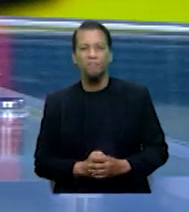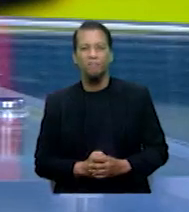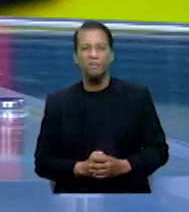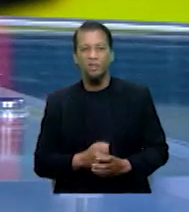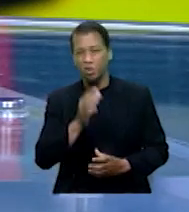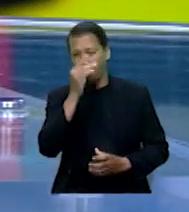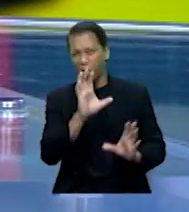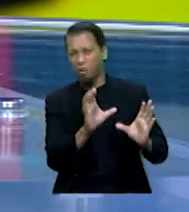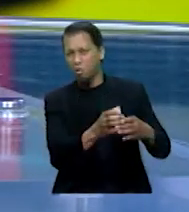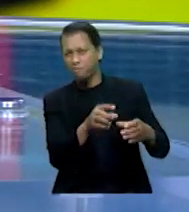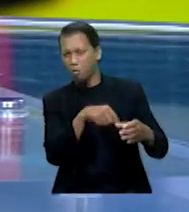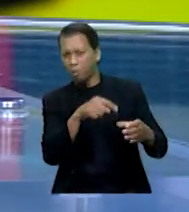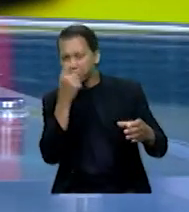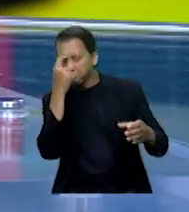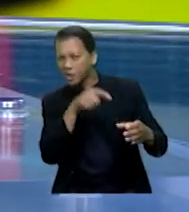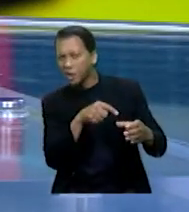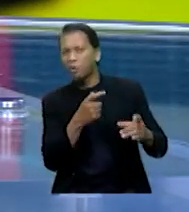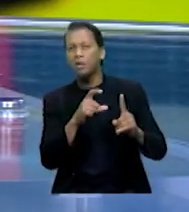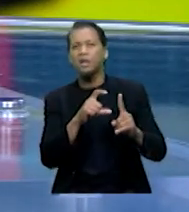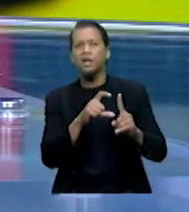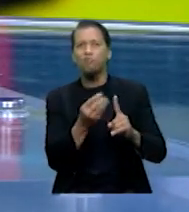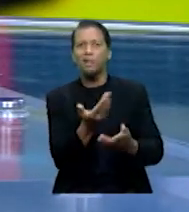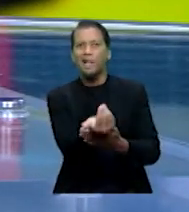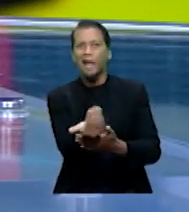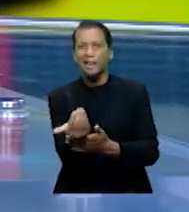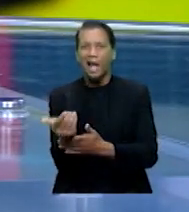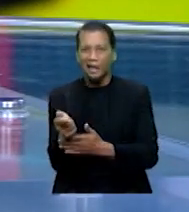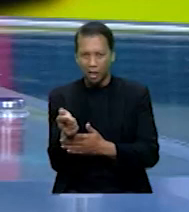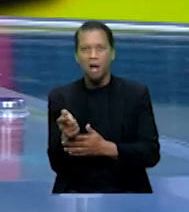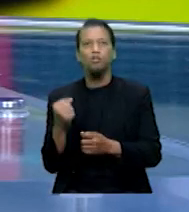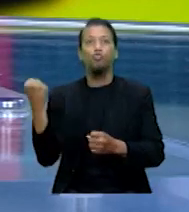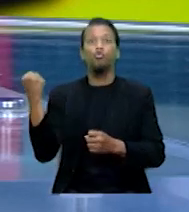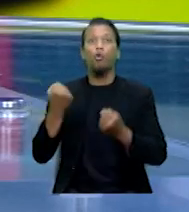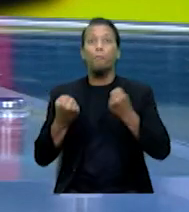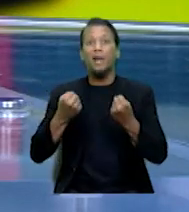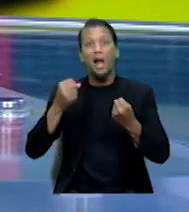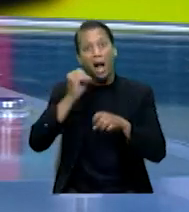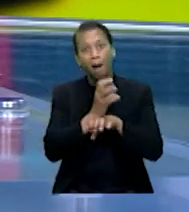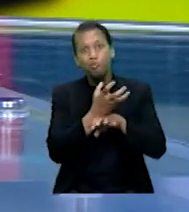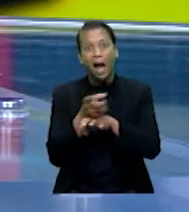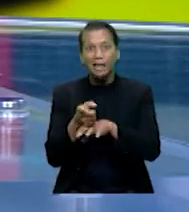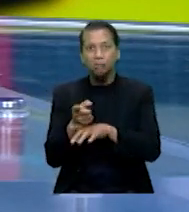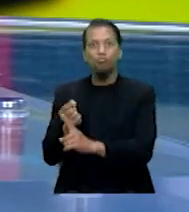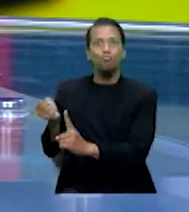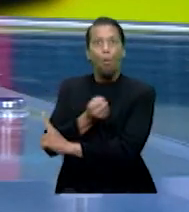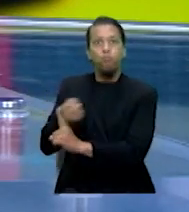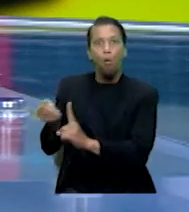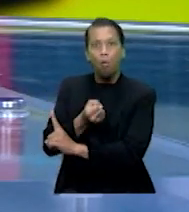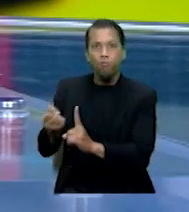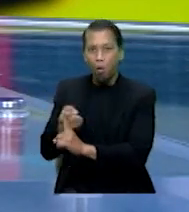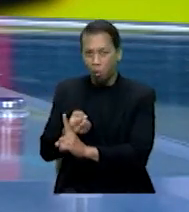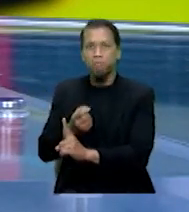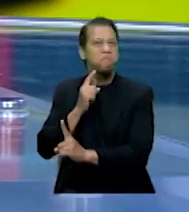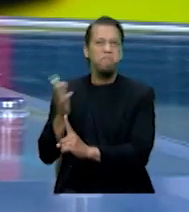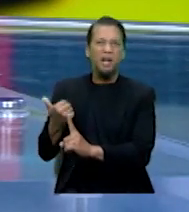Pemirsa, sekelompok orang diduga debt collector menganiaya sopir ambulans di Cibubur, Jakarta Timur. Ambulans diambil secara paksa lantaran